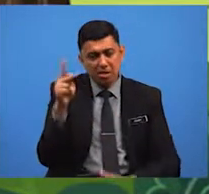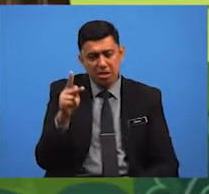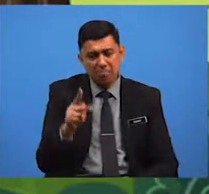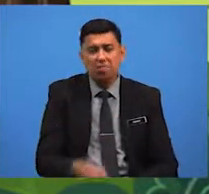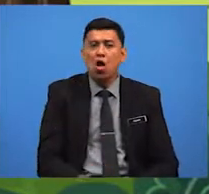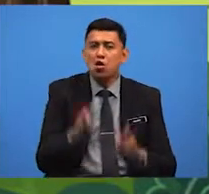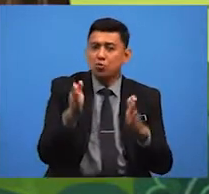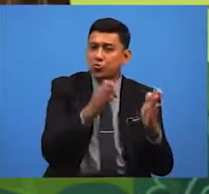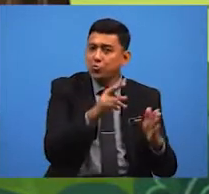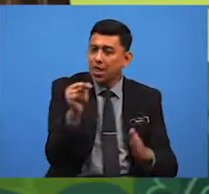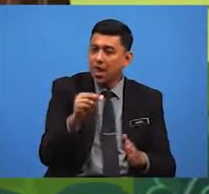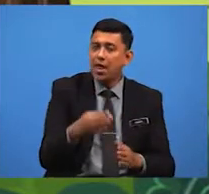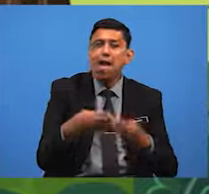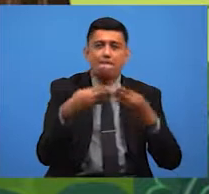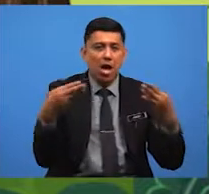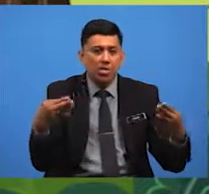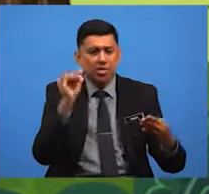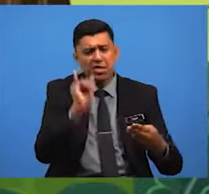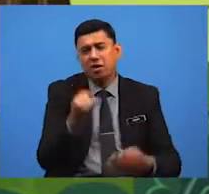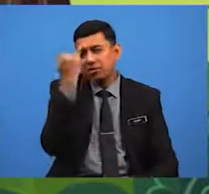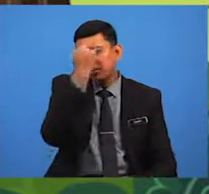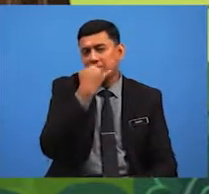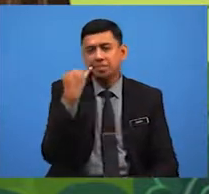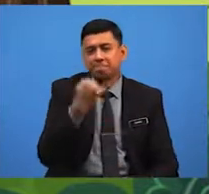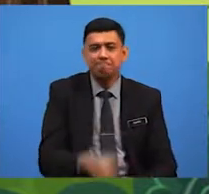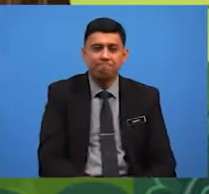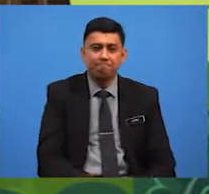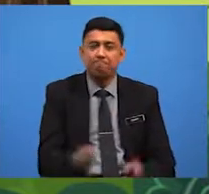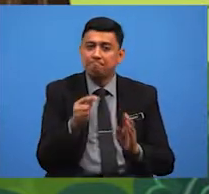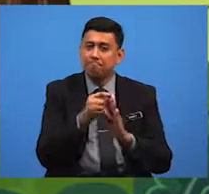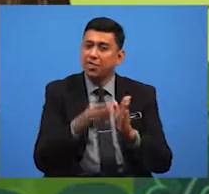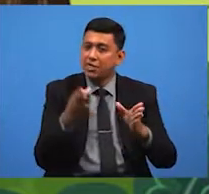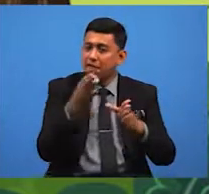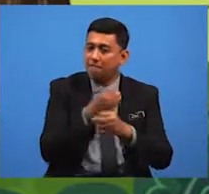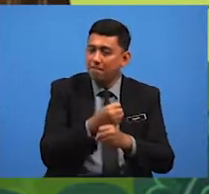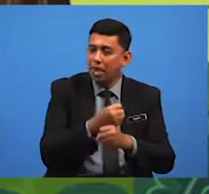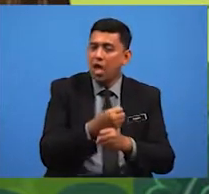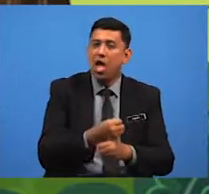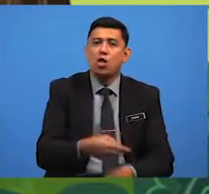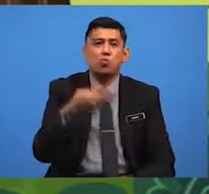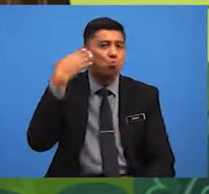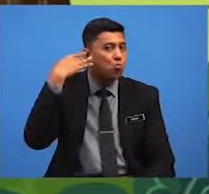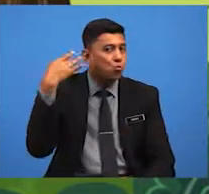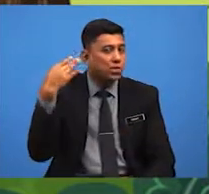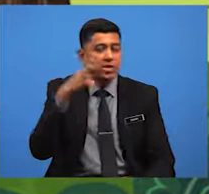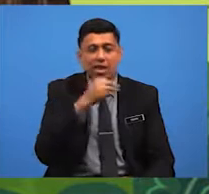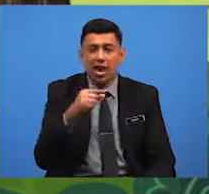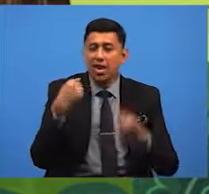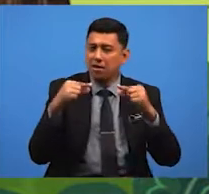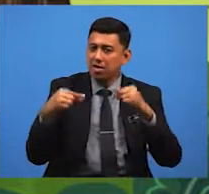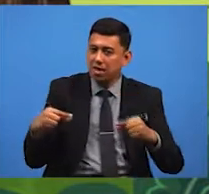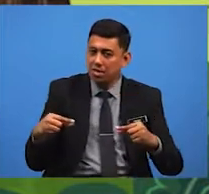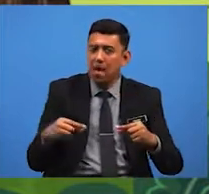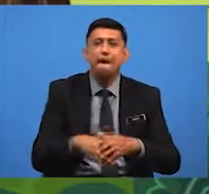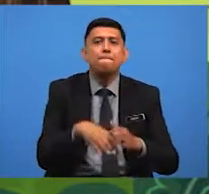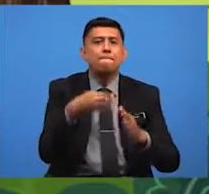indah. Jadi, tentulah terdapat unsur bunyi dan gaya bahasa yang